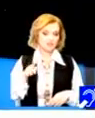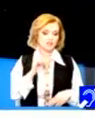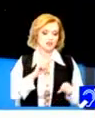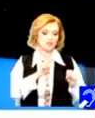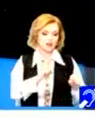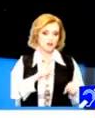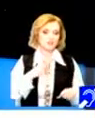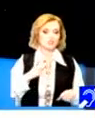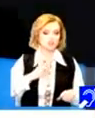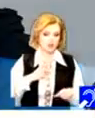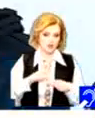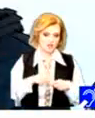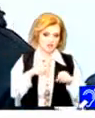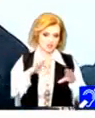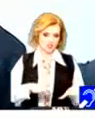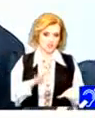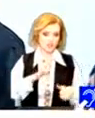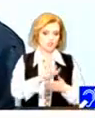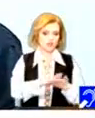Curtea de Apel Chișinău.